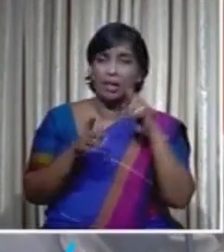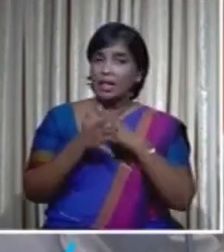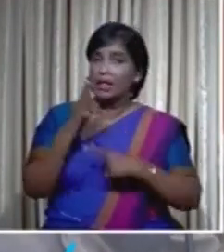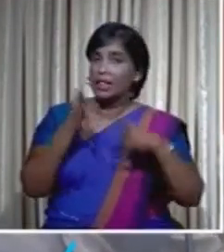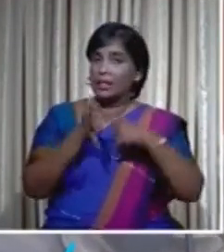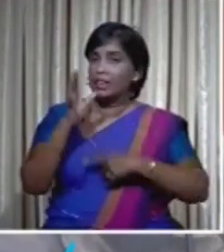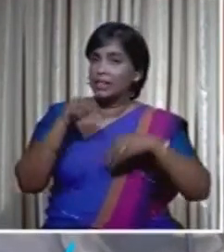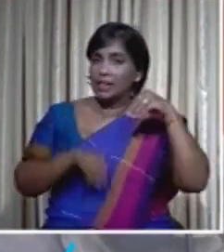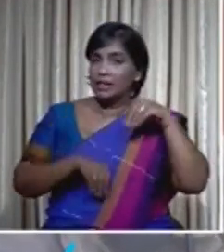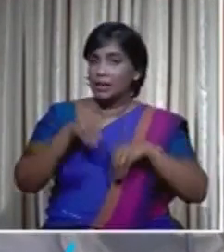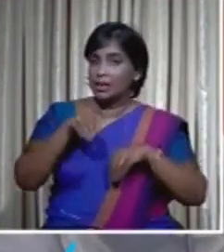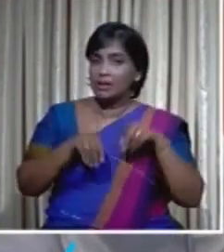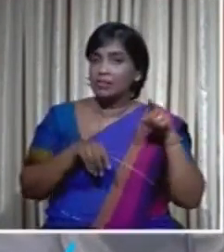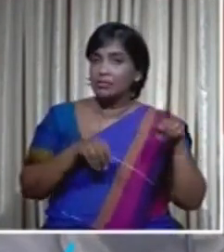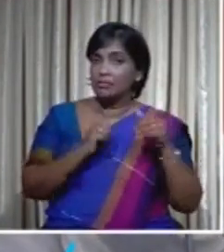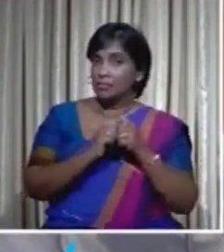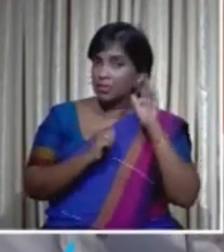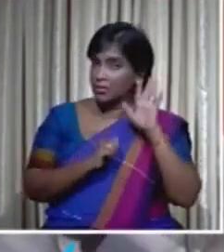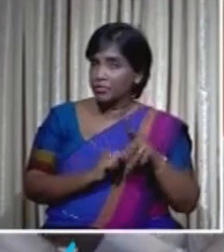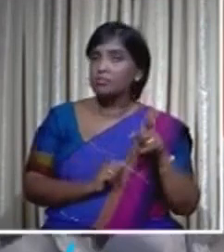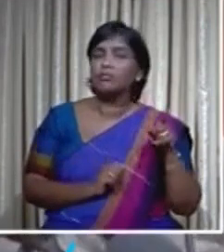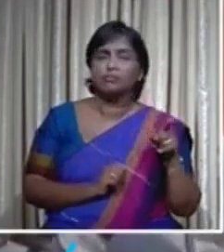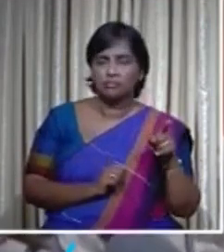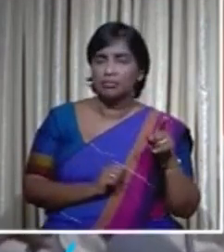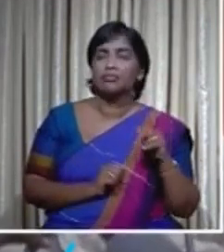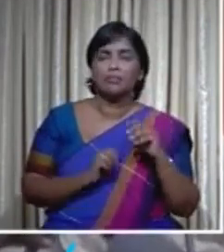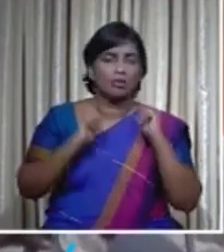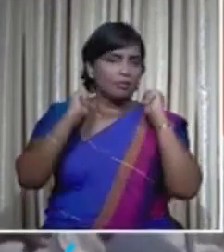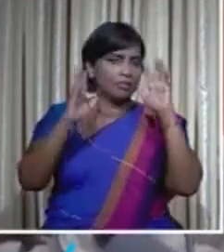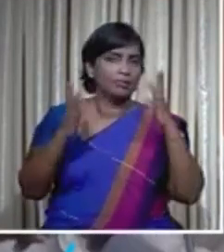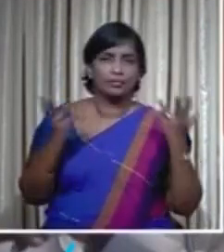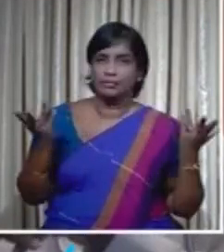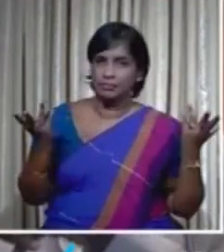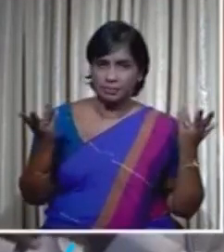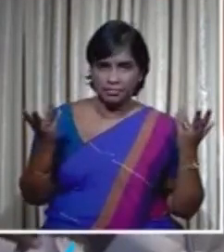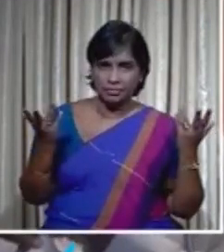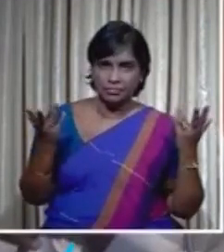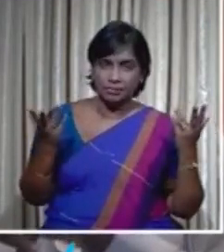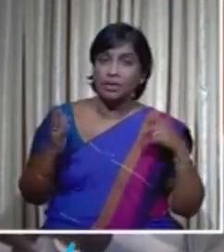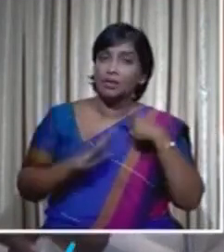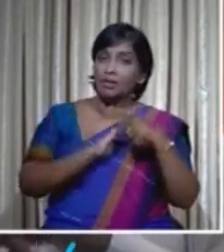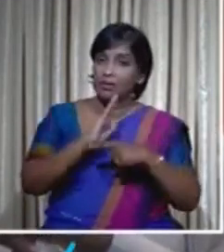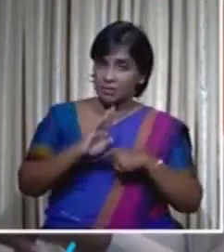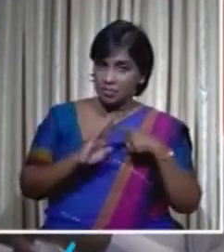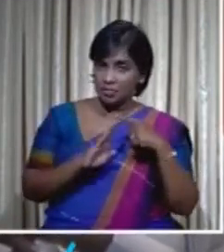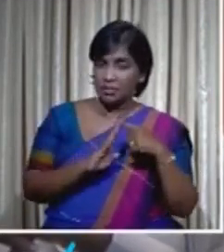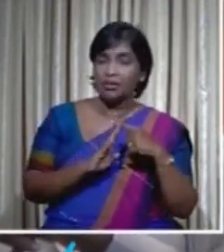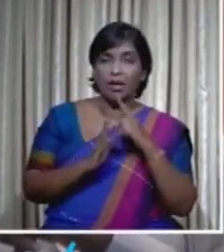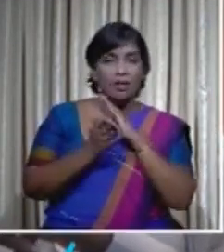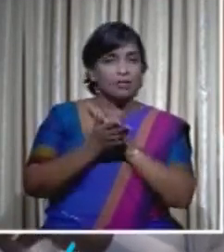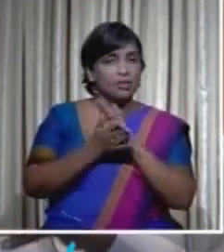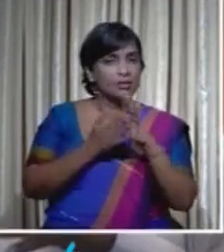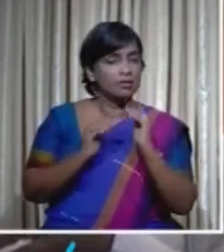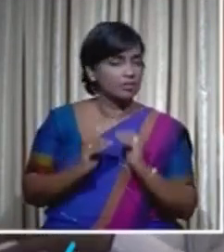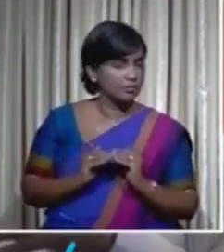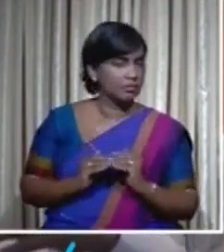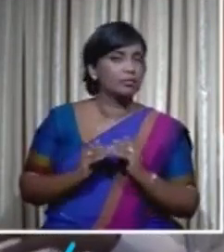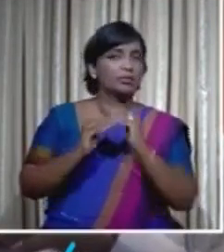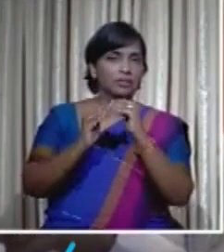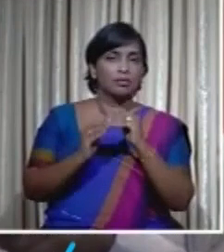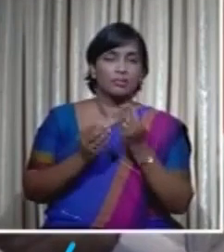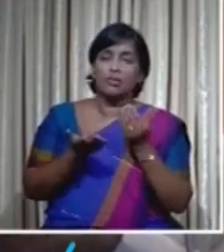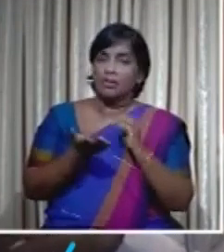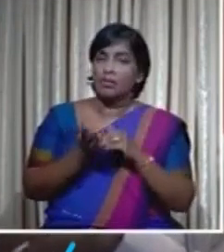அது எந்த காலத்திலுமே நடைபெறப் போவதில்லை ஆகவே இந்த நாட்டிலே இருக்கின்ற அமைதியை கட்டி வளக்க நல்லெண்ணத்தை ஏற்படுத்த முதலிலே